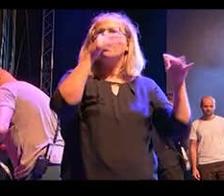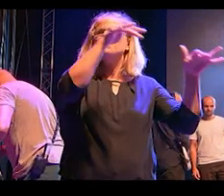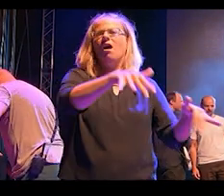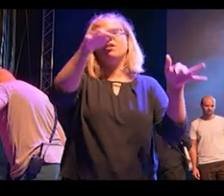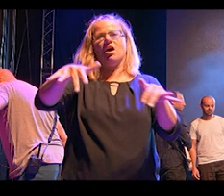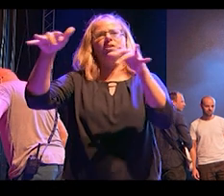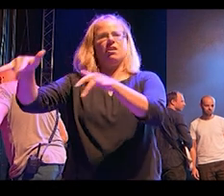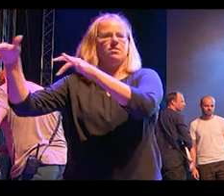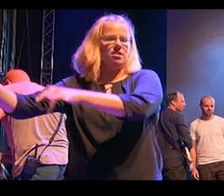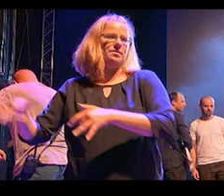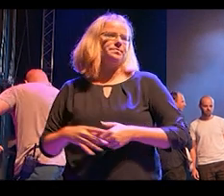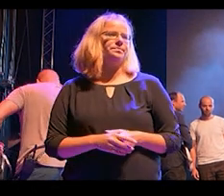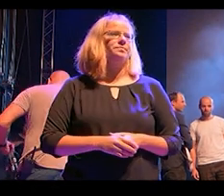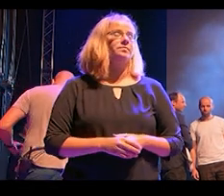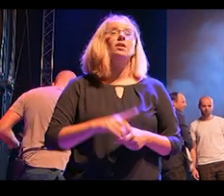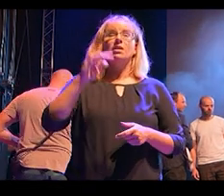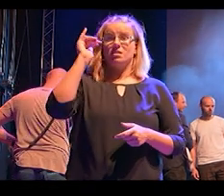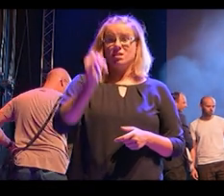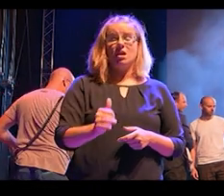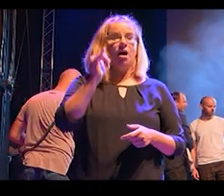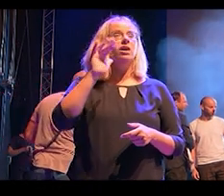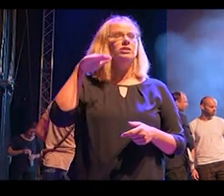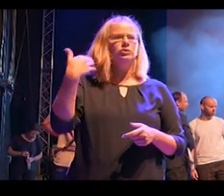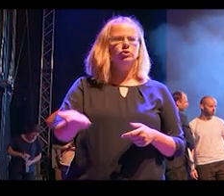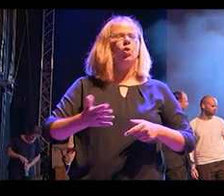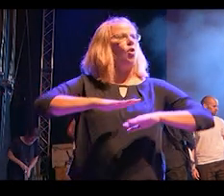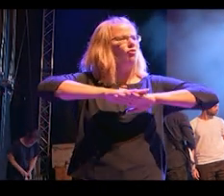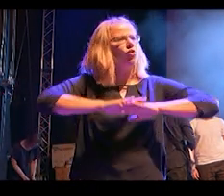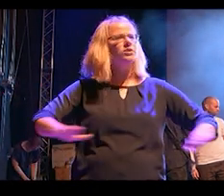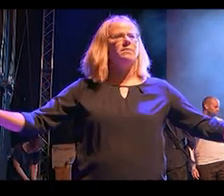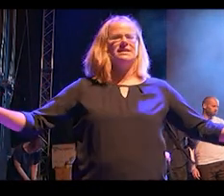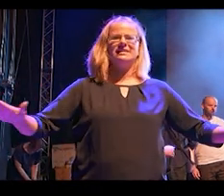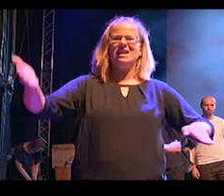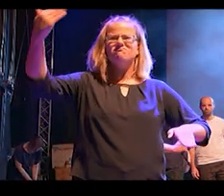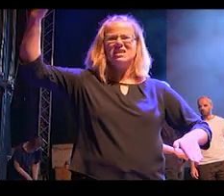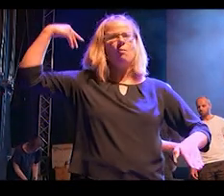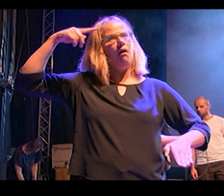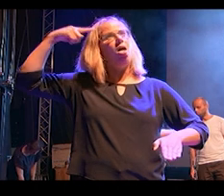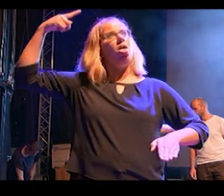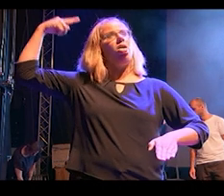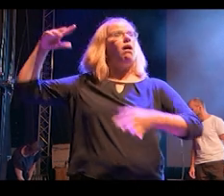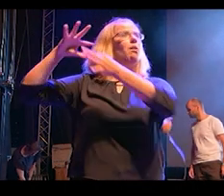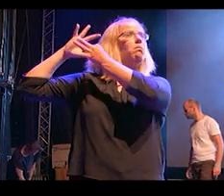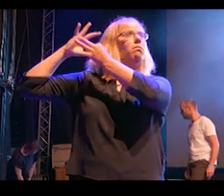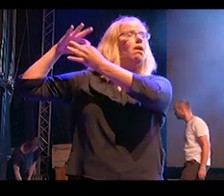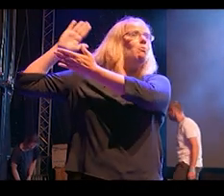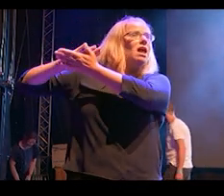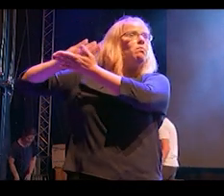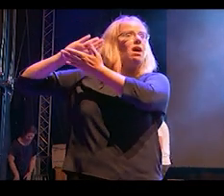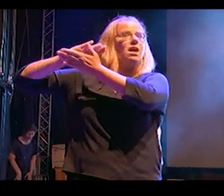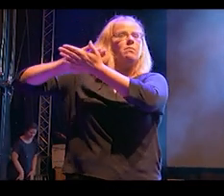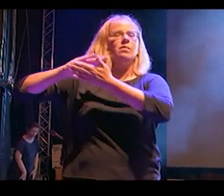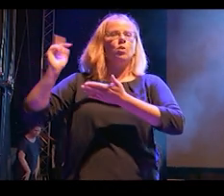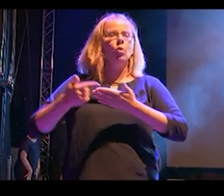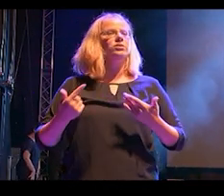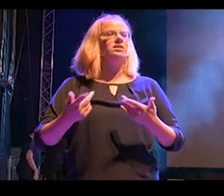hier prägen. Und ja, die FundamentalistInnen, die ewig Gestrigen, die VielfaltsgegnerInnen und die